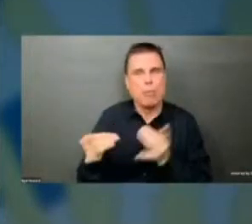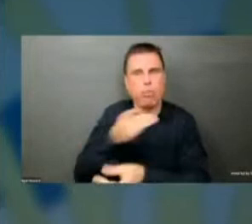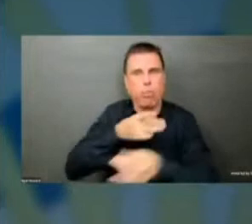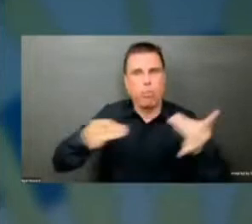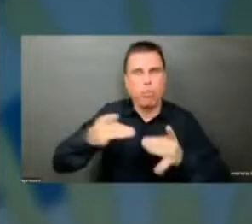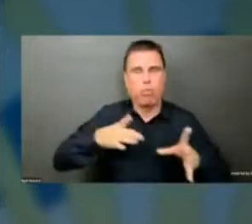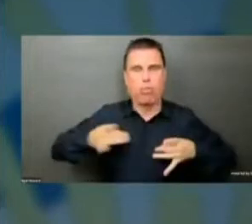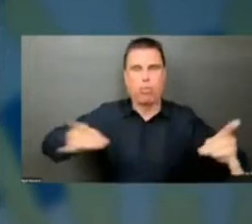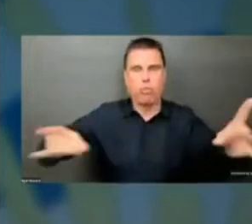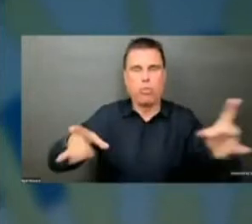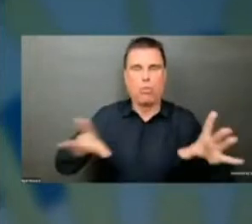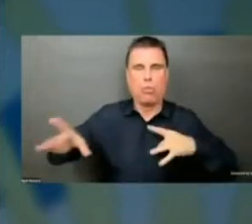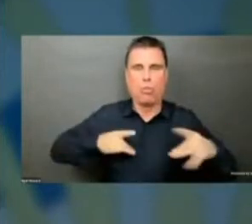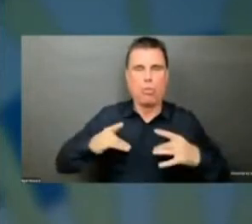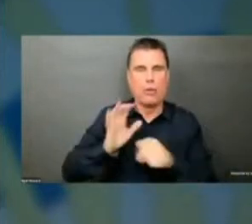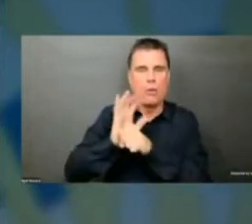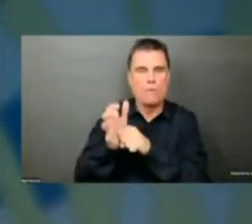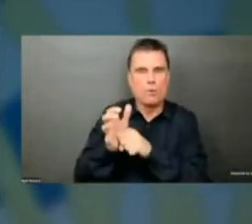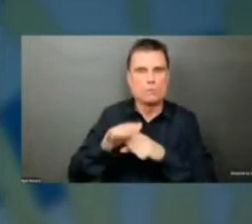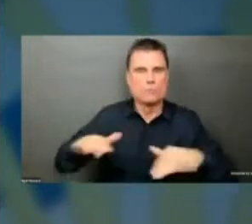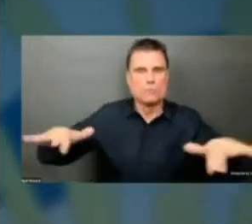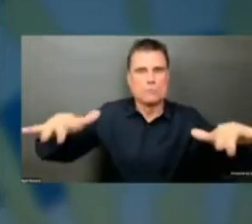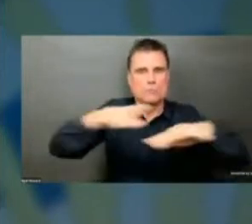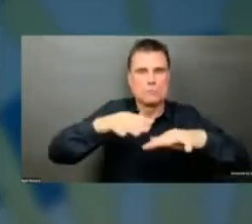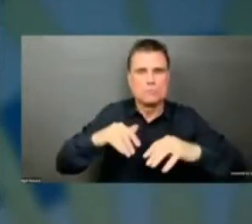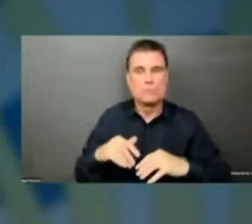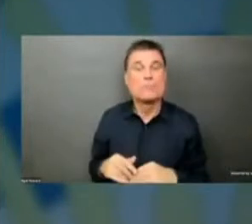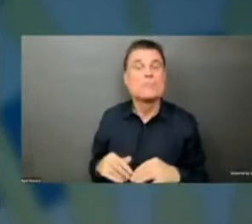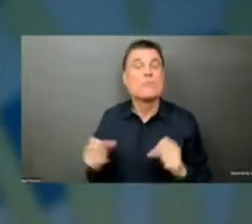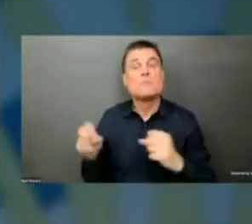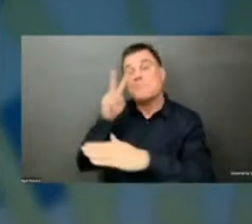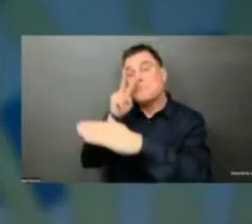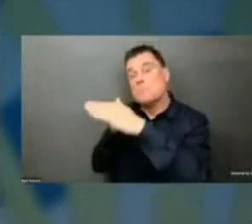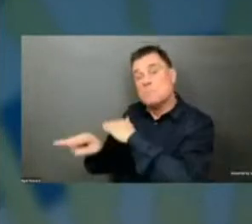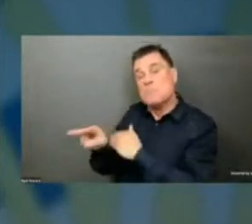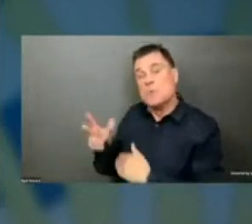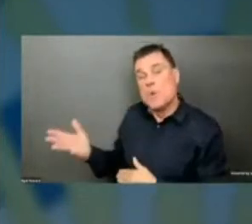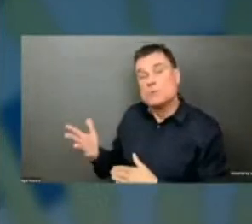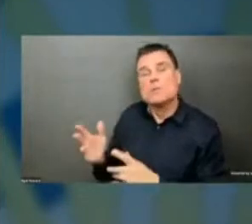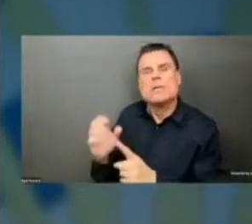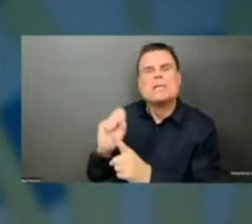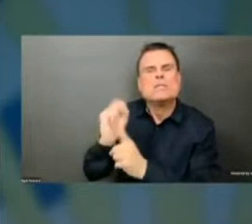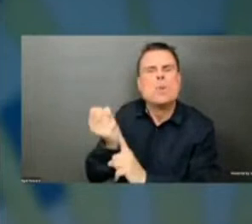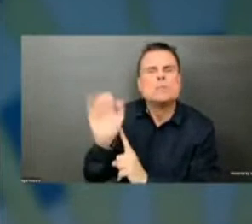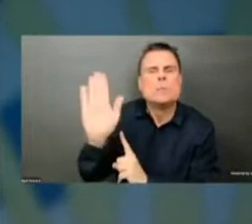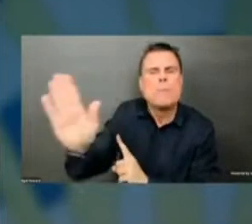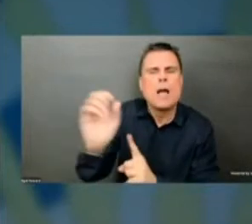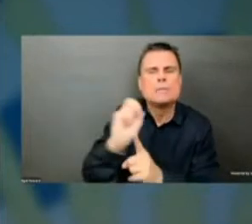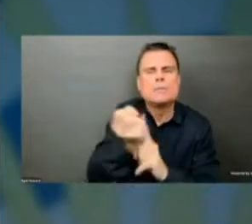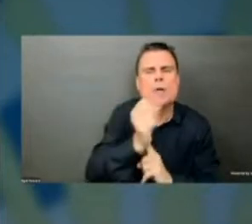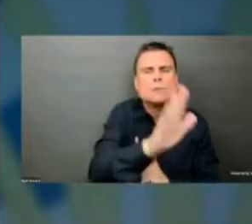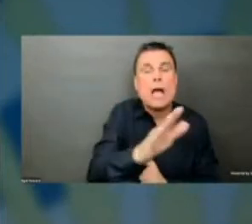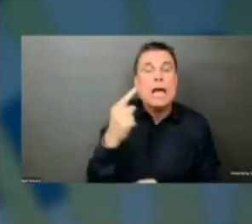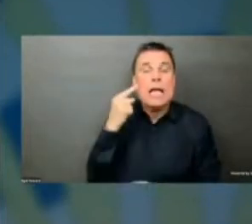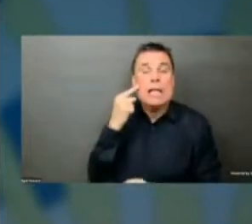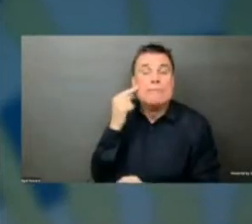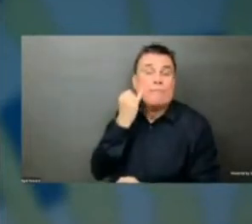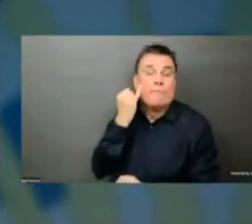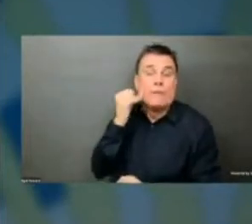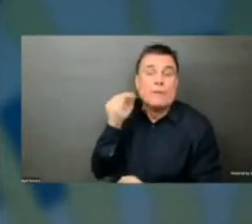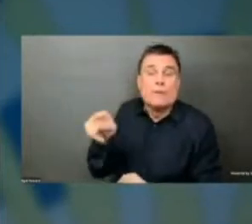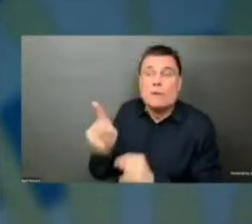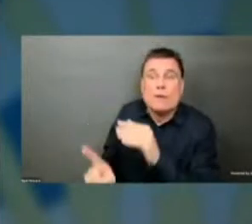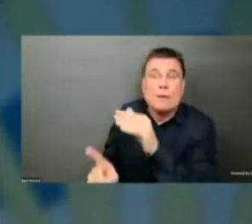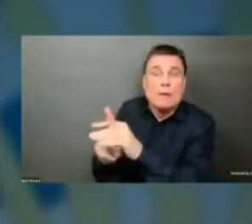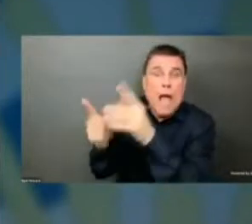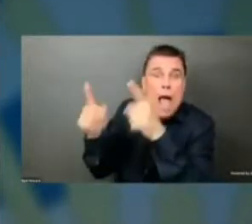密一 possibly 点，大家再 happen, 坚持 should we 那么 start 现在呢就是 increasing our 看 contacts? 来了我 And 们 what we're 还 talking 是 about are 回到我 infectious 们正 contacts. 常的